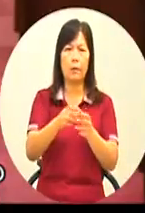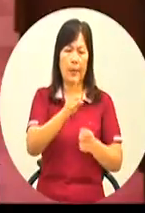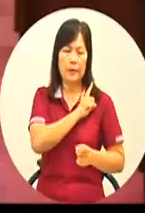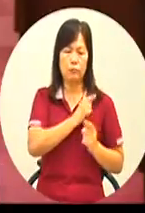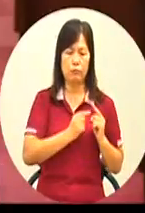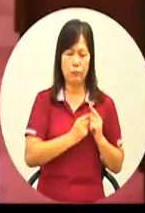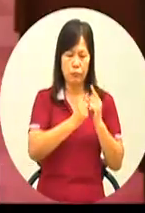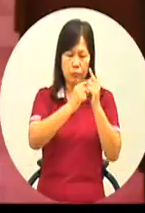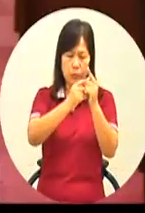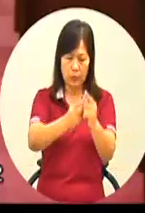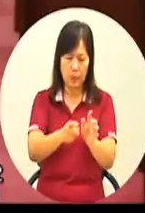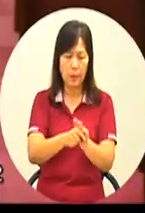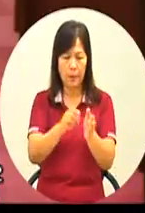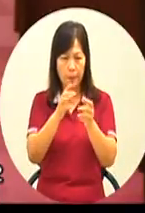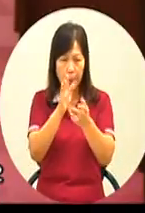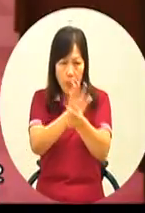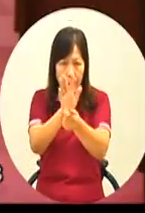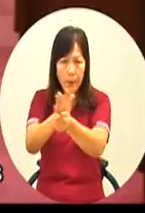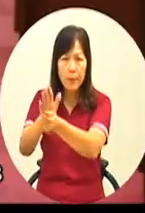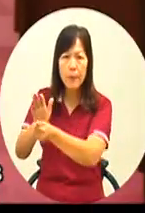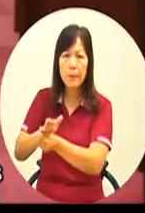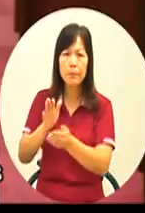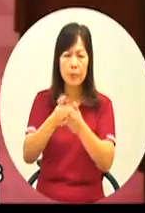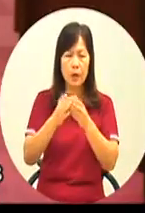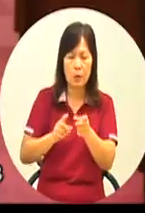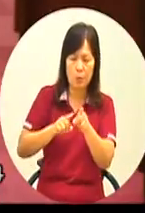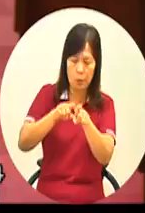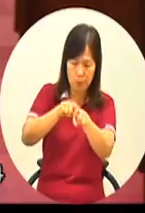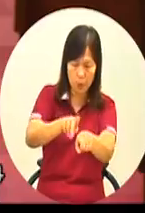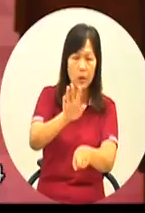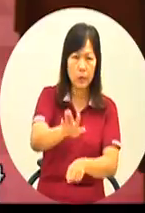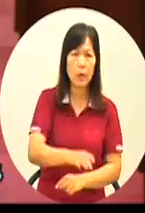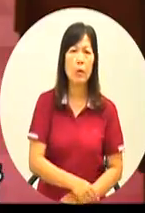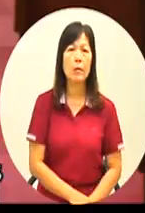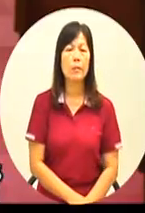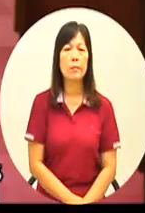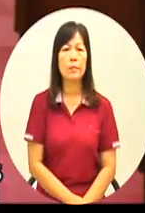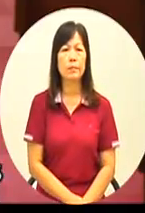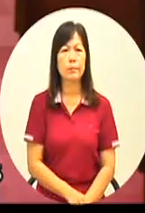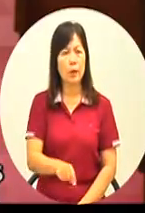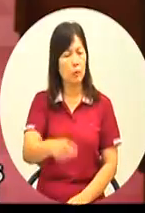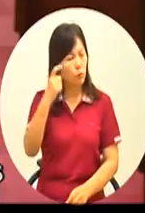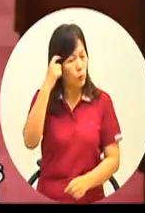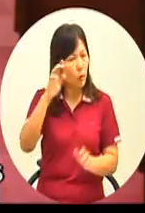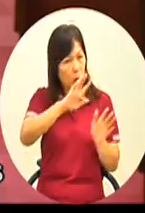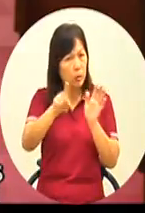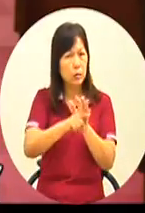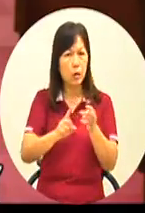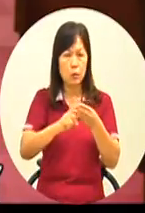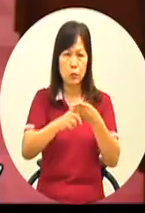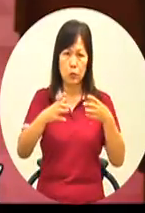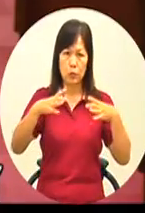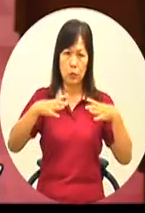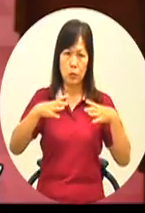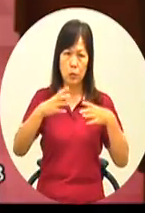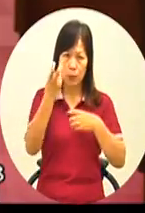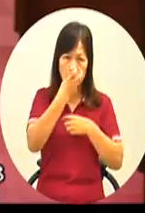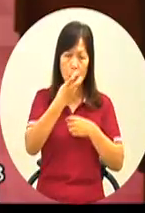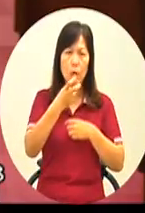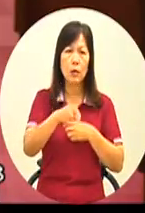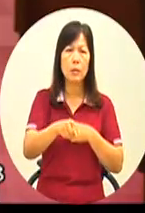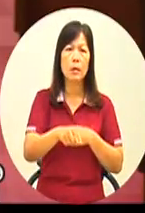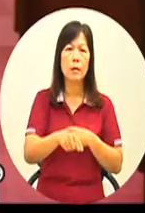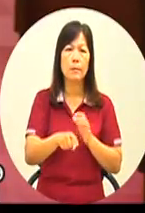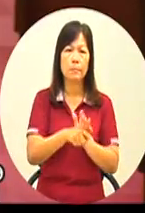本人来做处理嘛，都跟着你的脚步在走嘛。我是感觉讲这个现象嘛，一挂主管对不对吼？当然